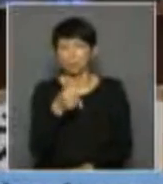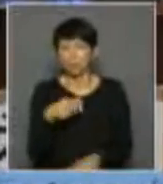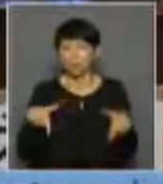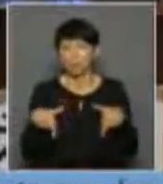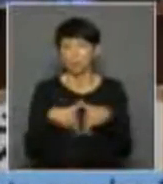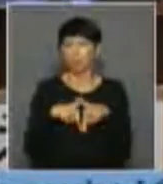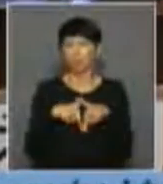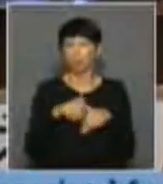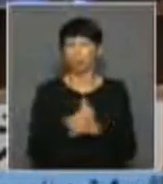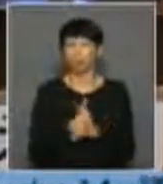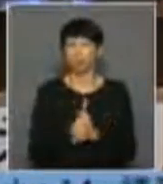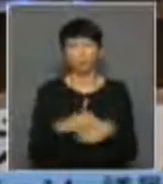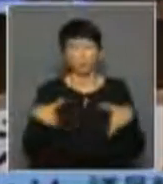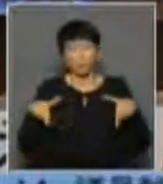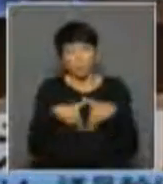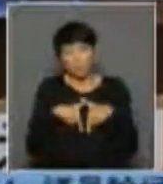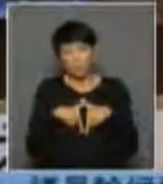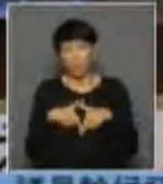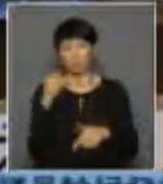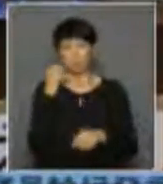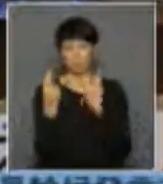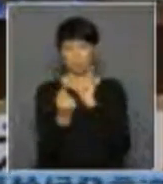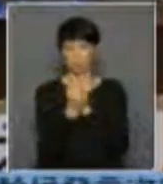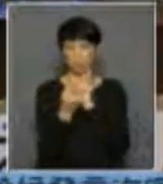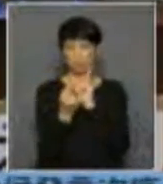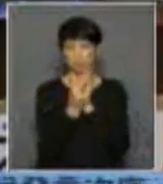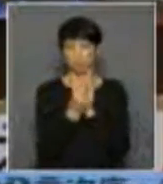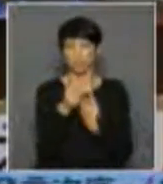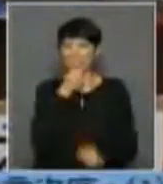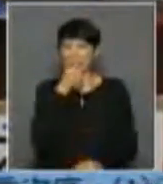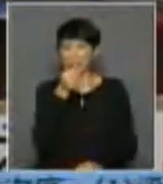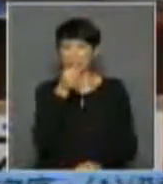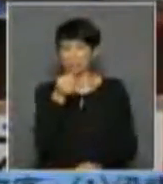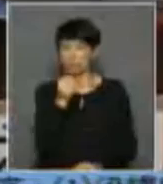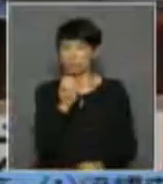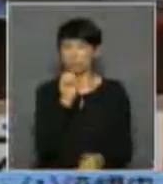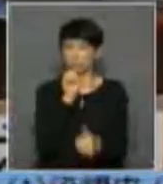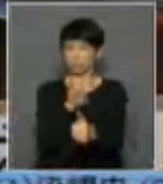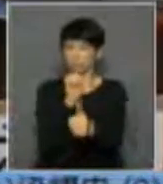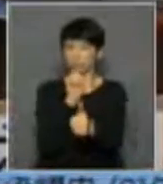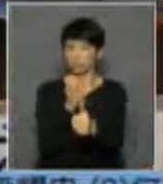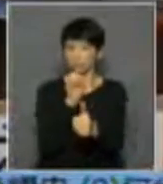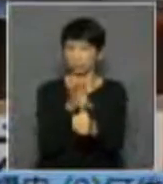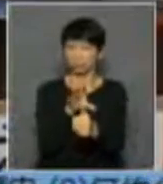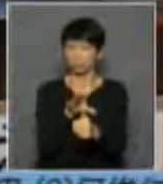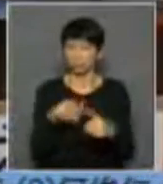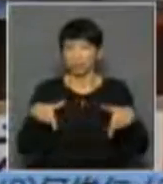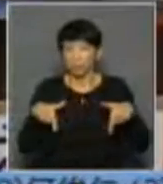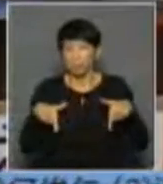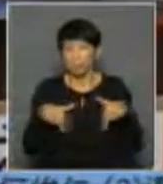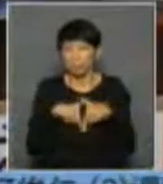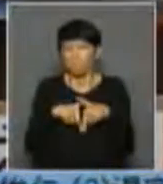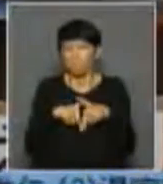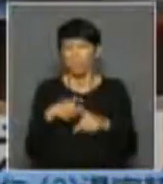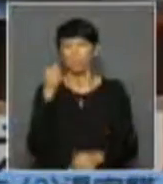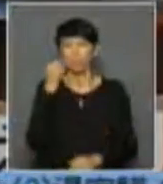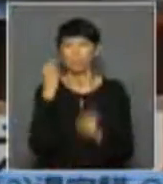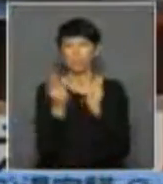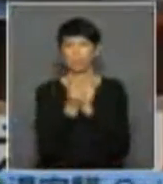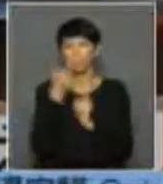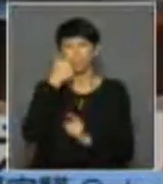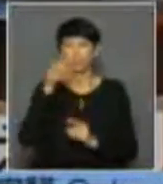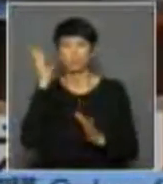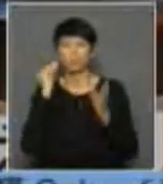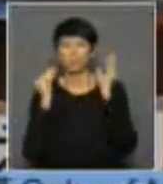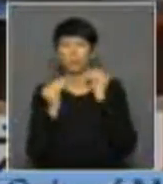他是不夠膽面對記者的質詢，他是不夠膽面對新聞界，尤其